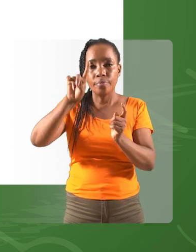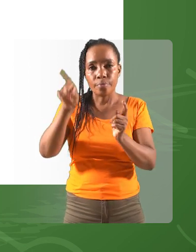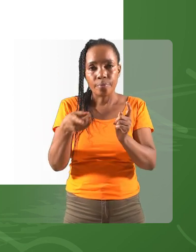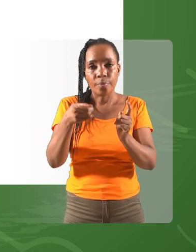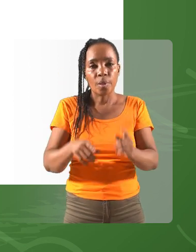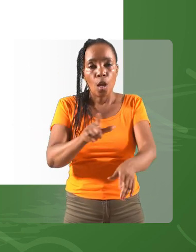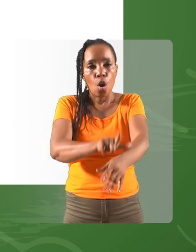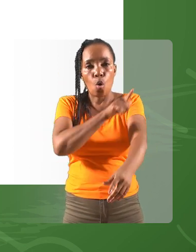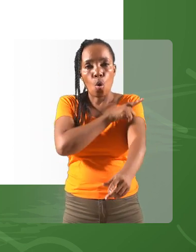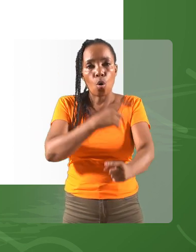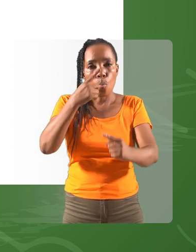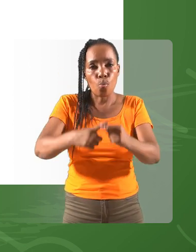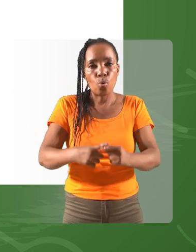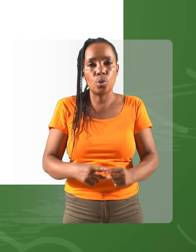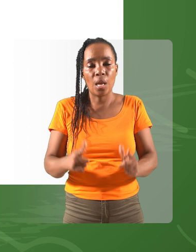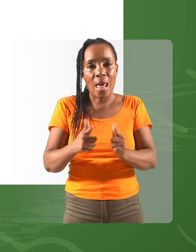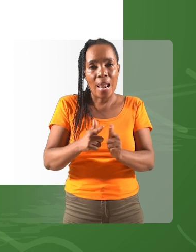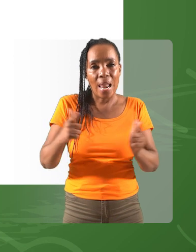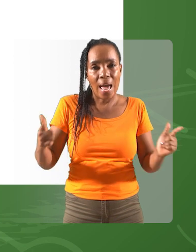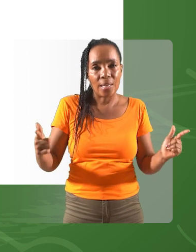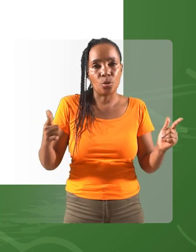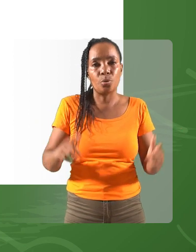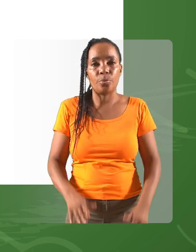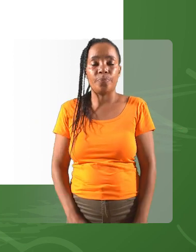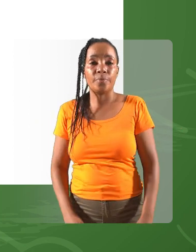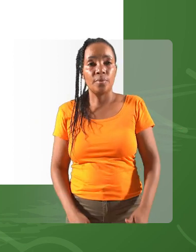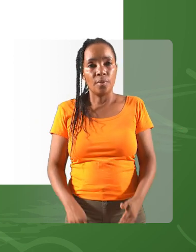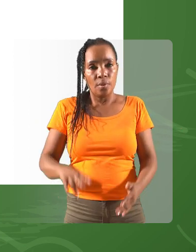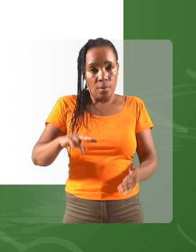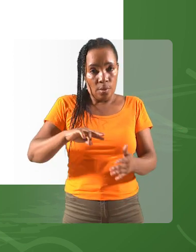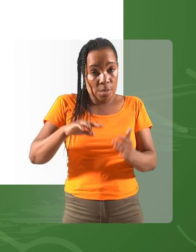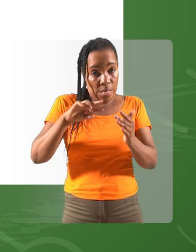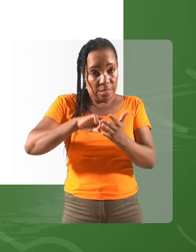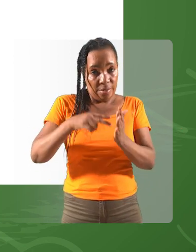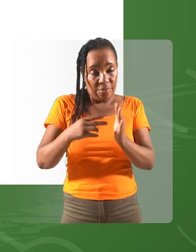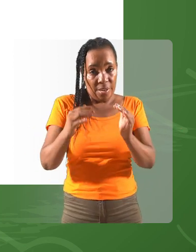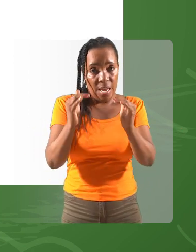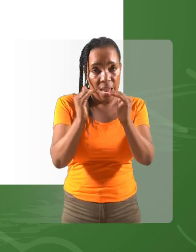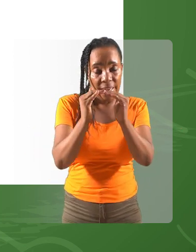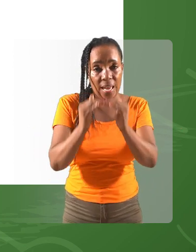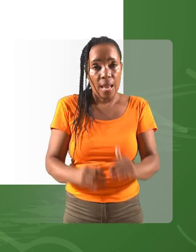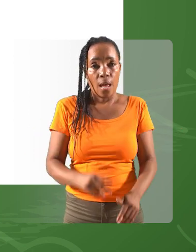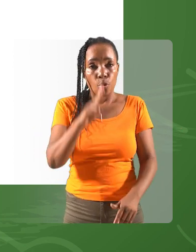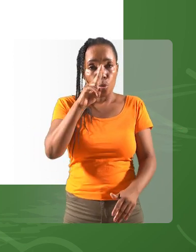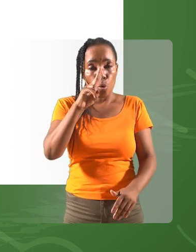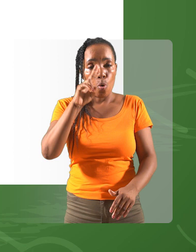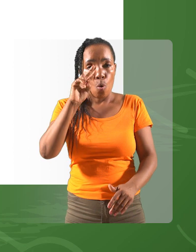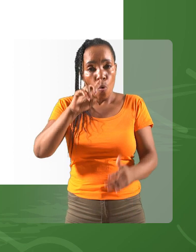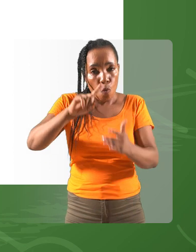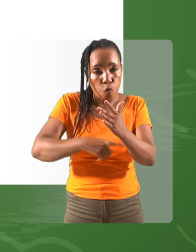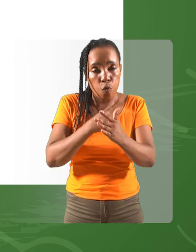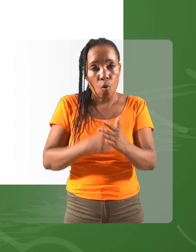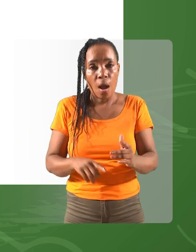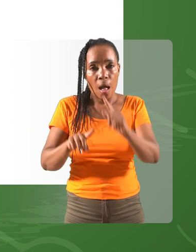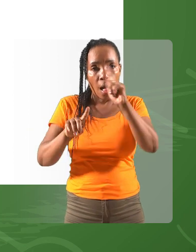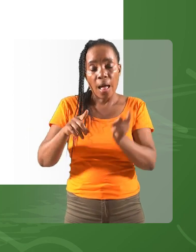plus largeur. Cela nous donne 2 fois, entre parenthèses, 12